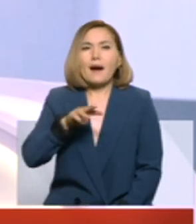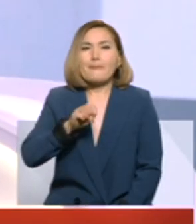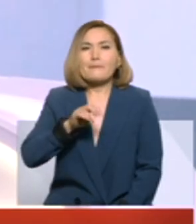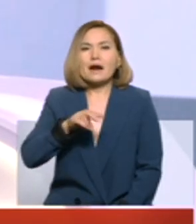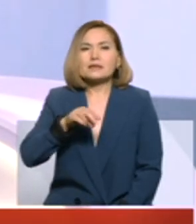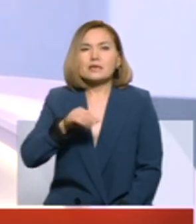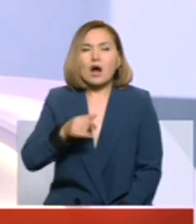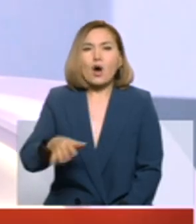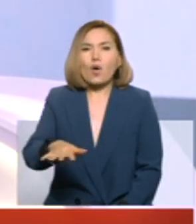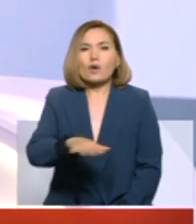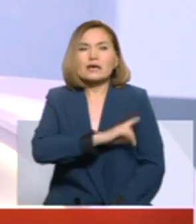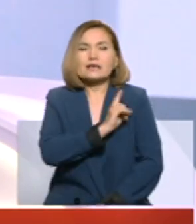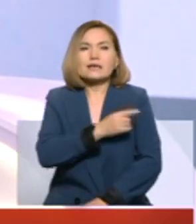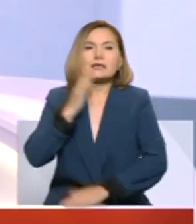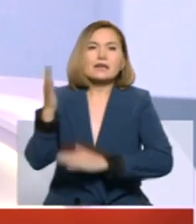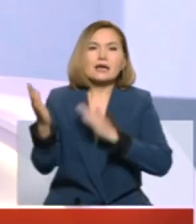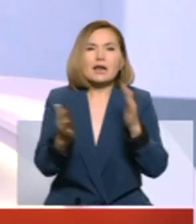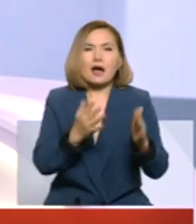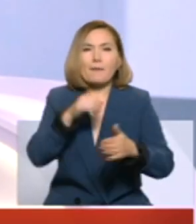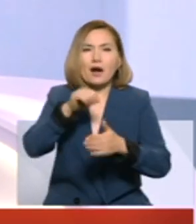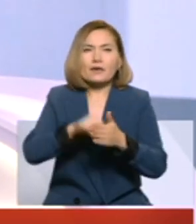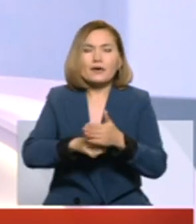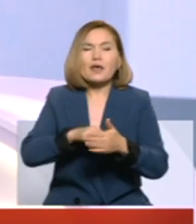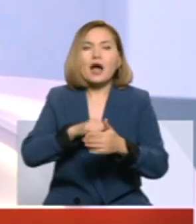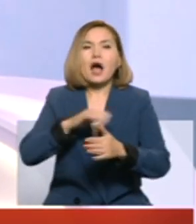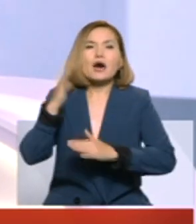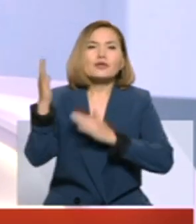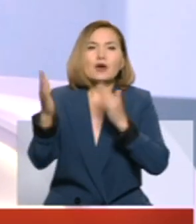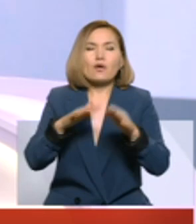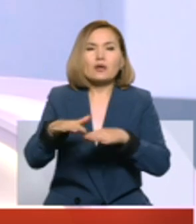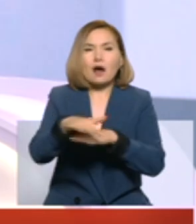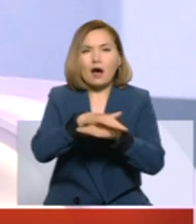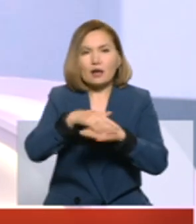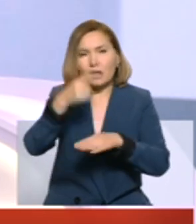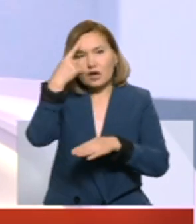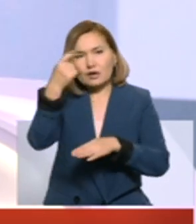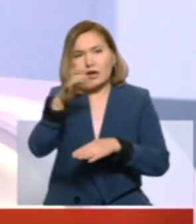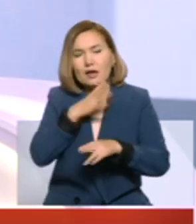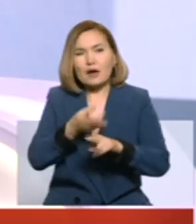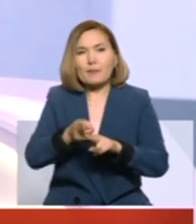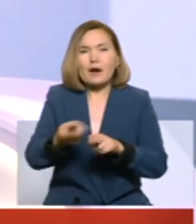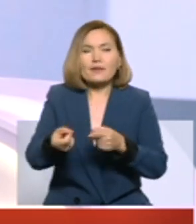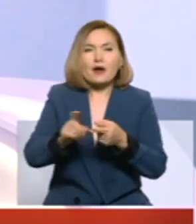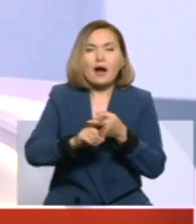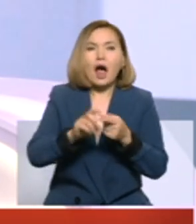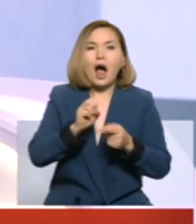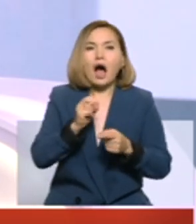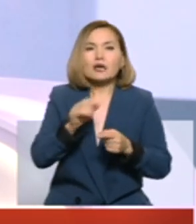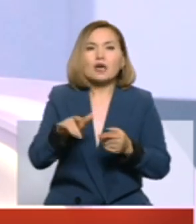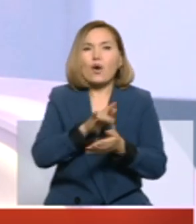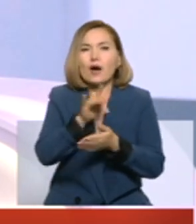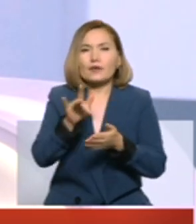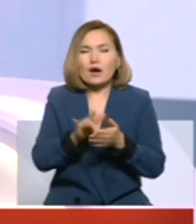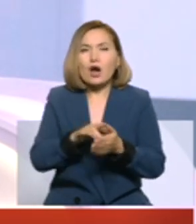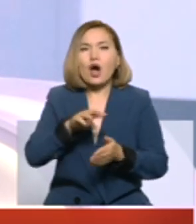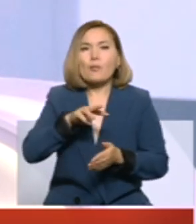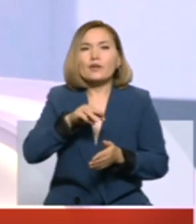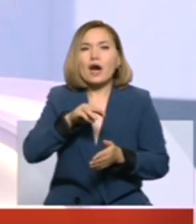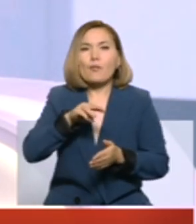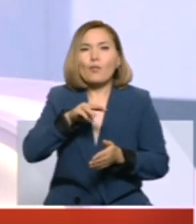Ал Маңғыстау өңірінде қатты желдің салдарынан дауылды ескерту жарияланды. Соған байланысты Ақтау қаласындағы және